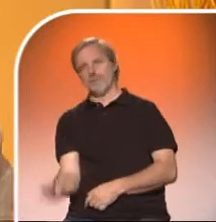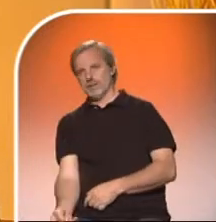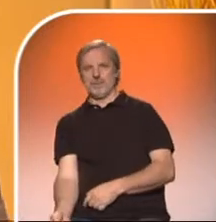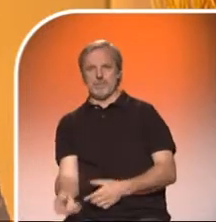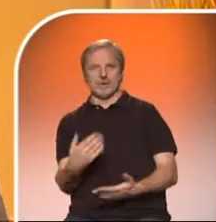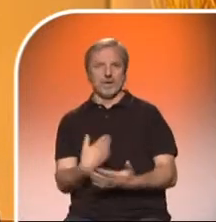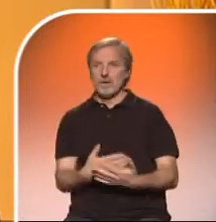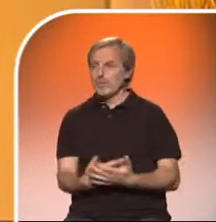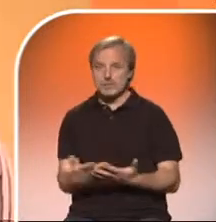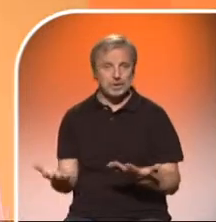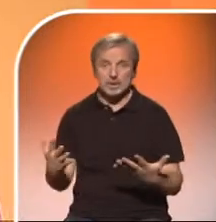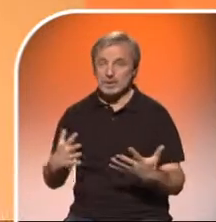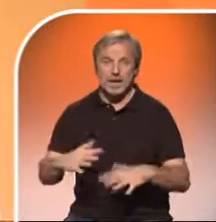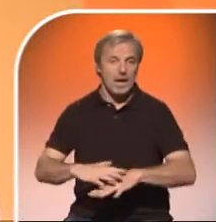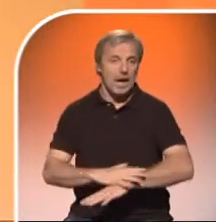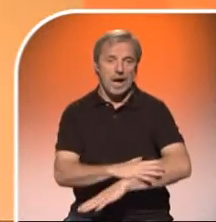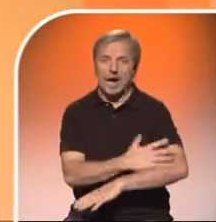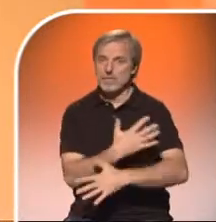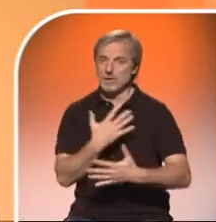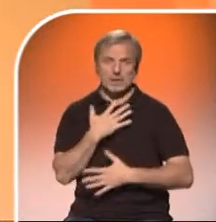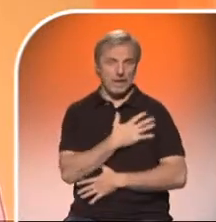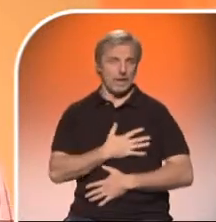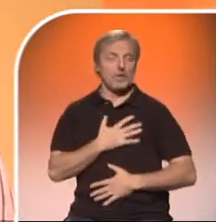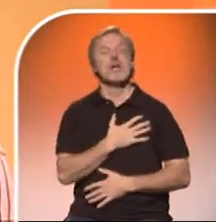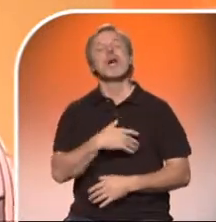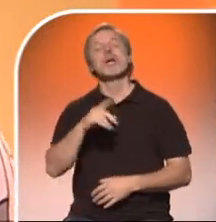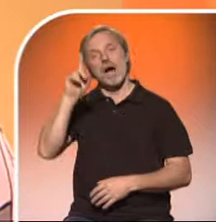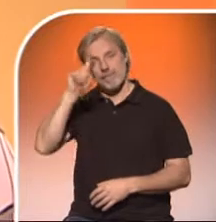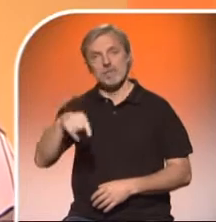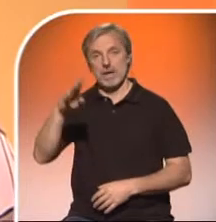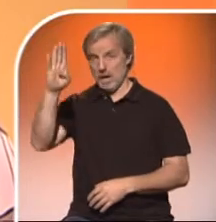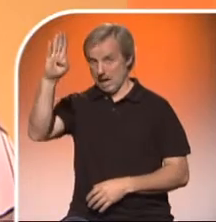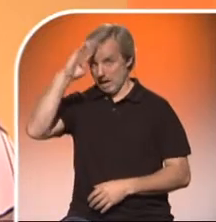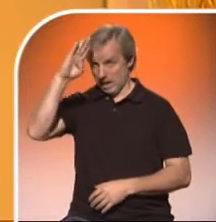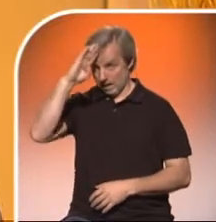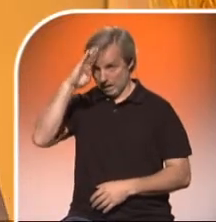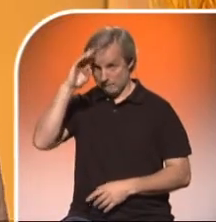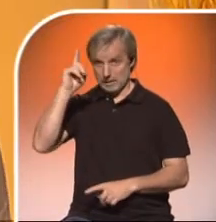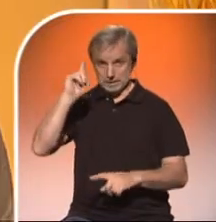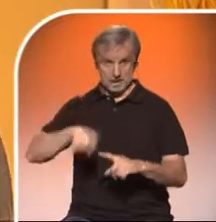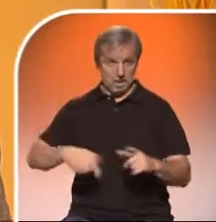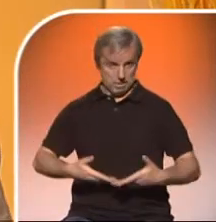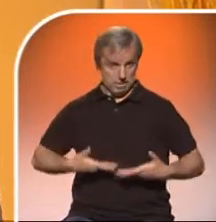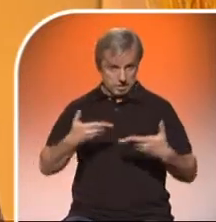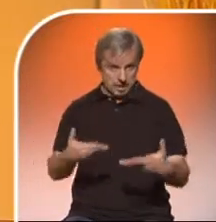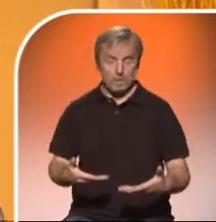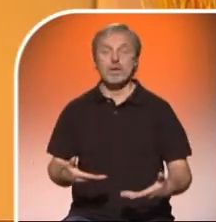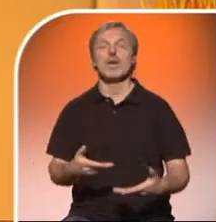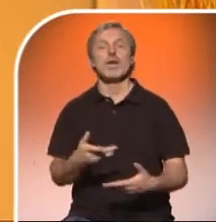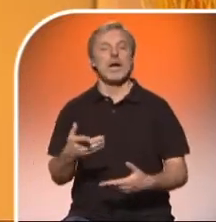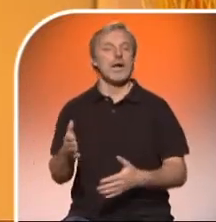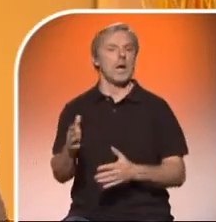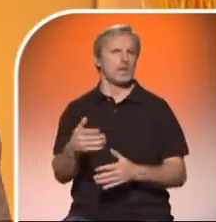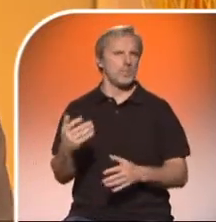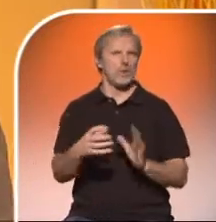ten nával těch emocí je tak intenzivní, že vím, že u kluka opravdu jsem byl od začátku až do konce, bylo to